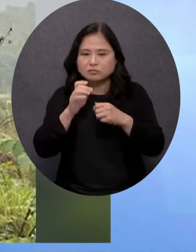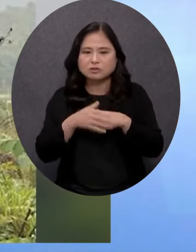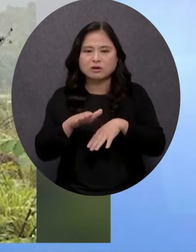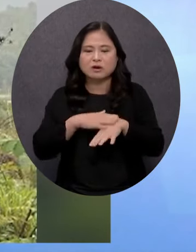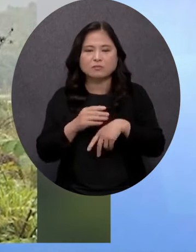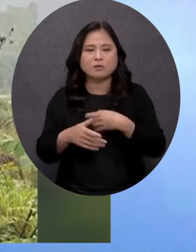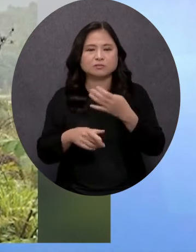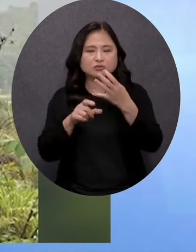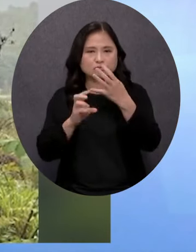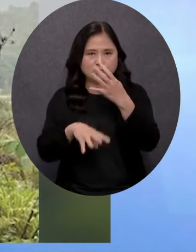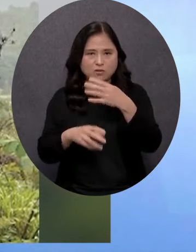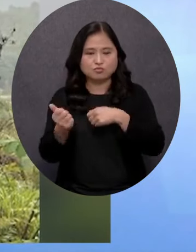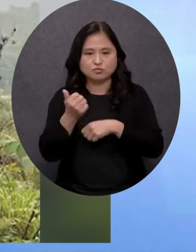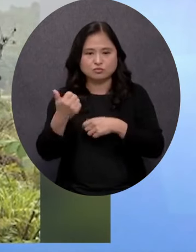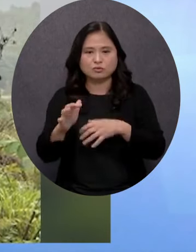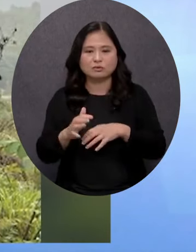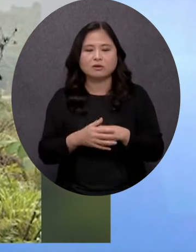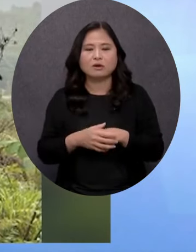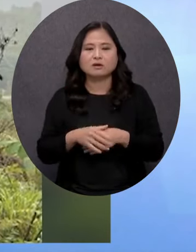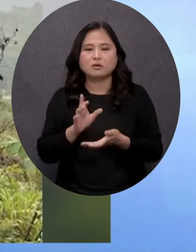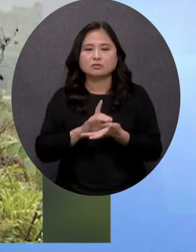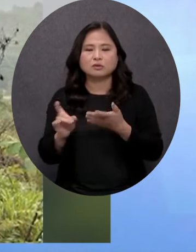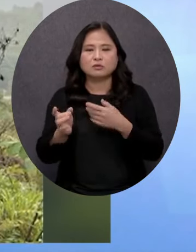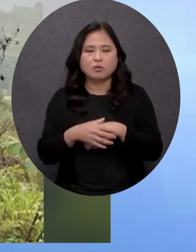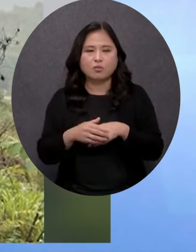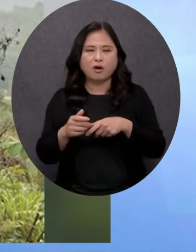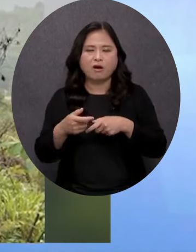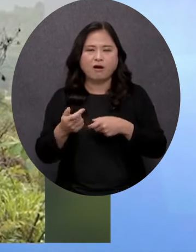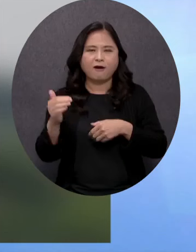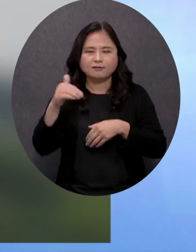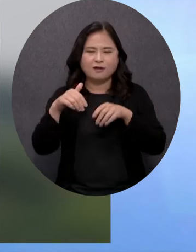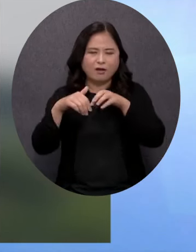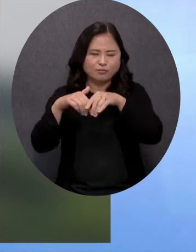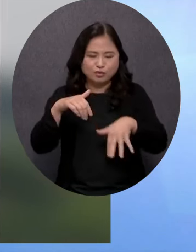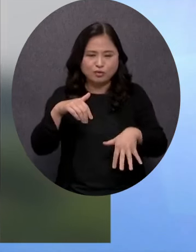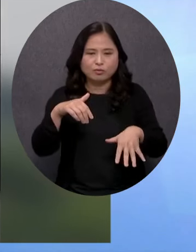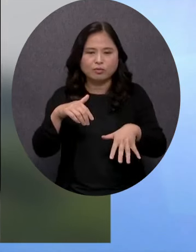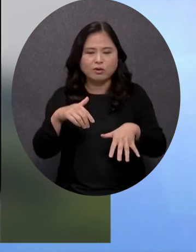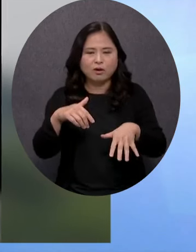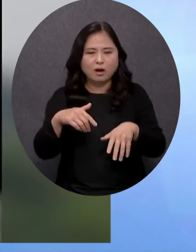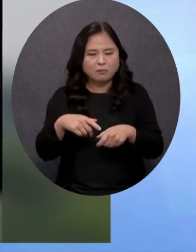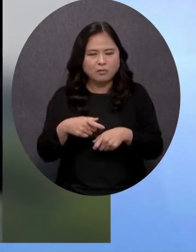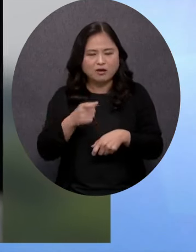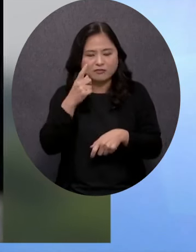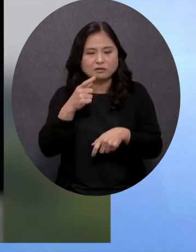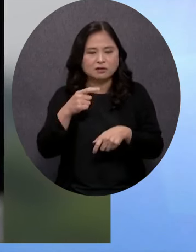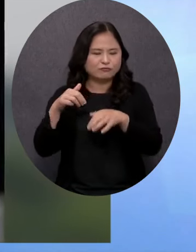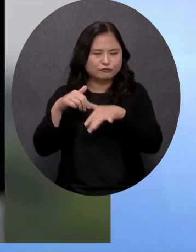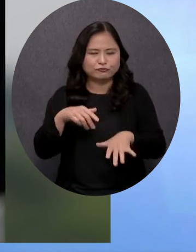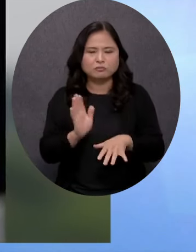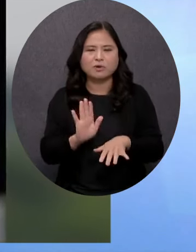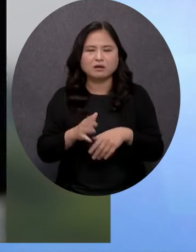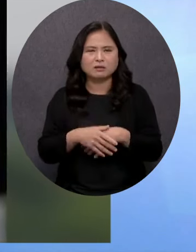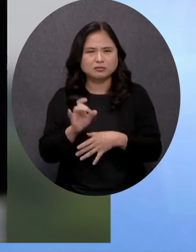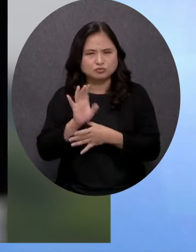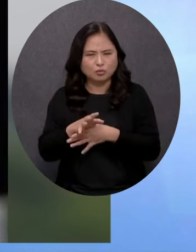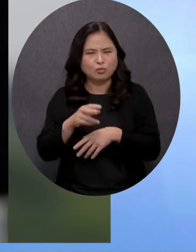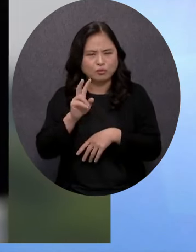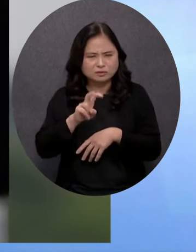上月底完成。有专家指，以冧落来的山泥体积来看，塌陷不是瞬间形成，应该早有预